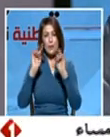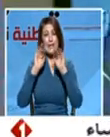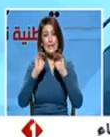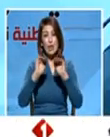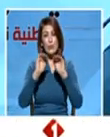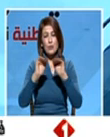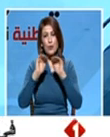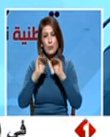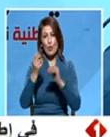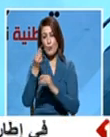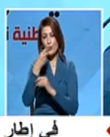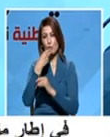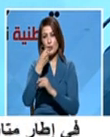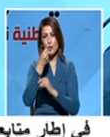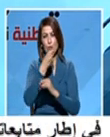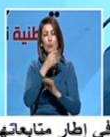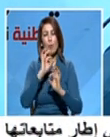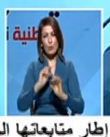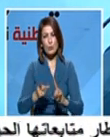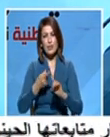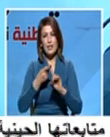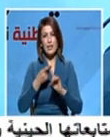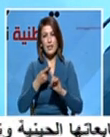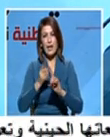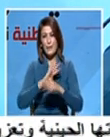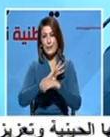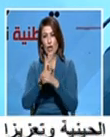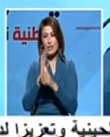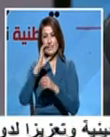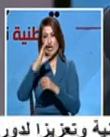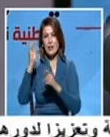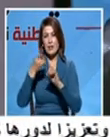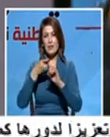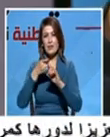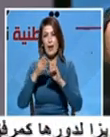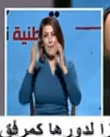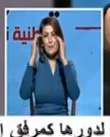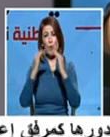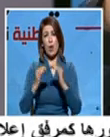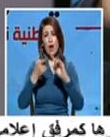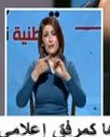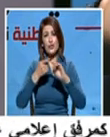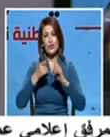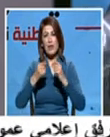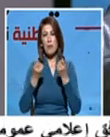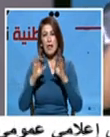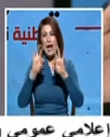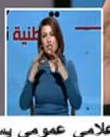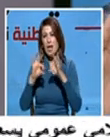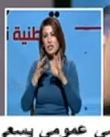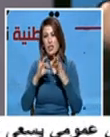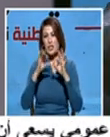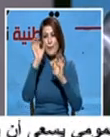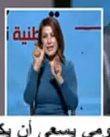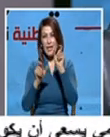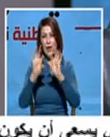انا اذا كان عنده اعراض فوالا يوقفوا الكورتيزون، ما توقفش، خاطر احنا نعطيو دوزه صغيره ما نفوتوش ال 10 ملي غرام يقعدوا